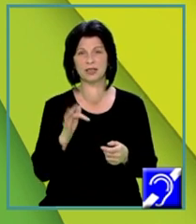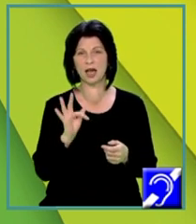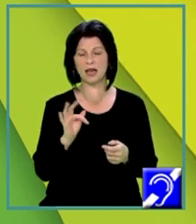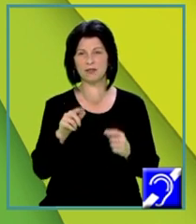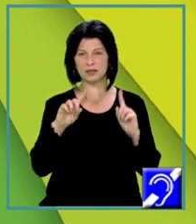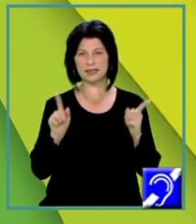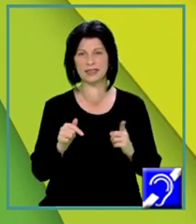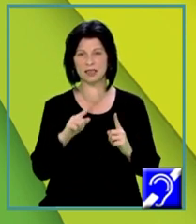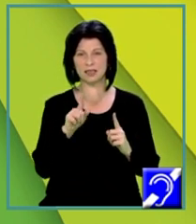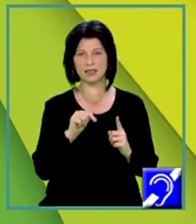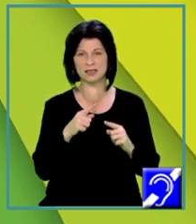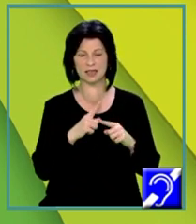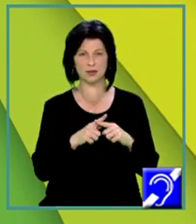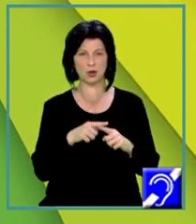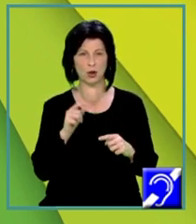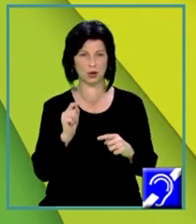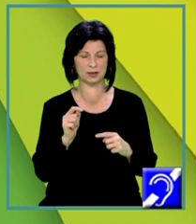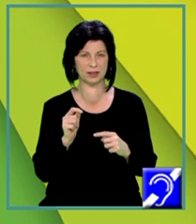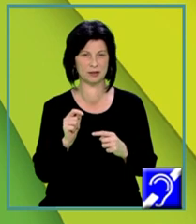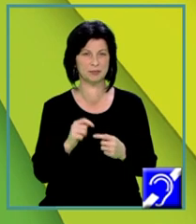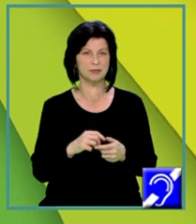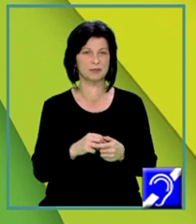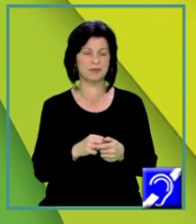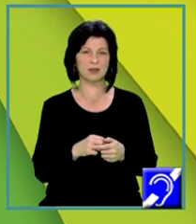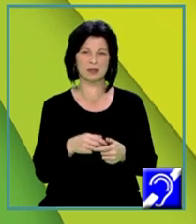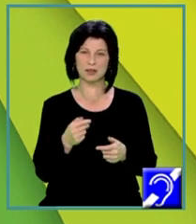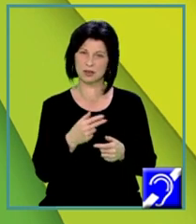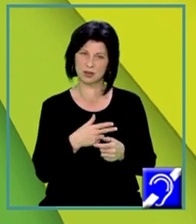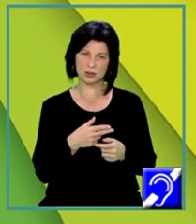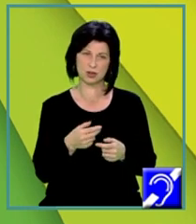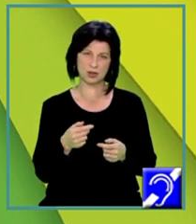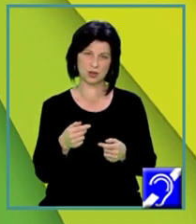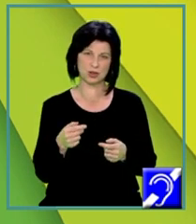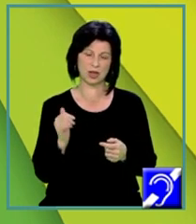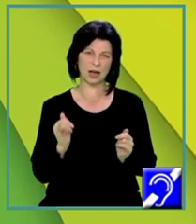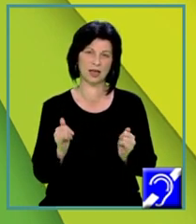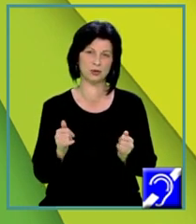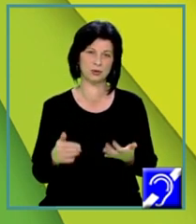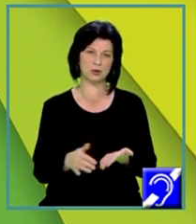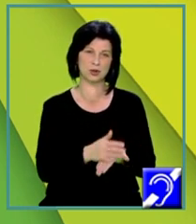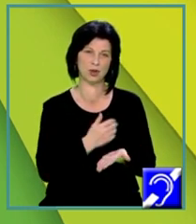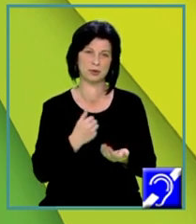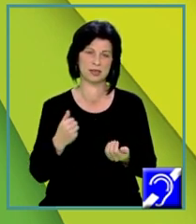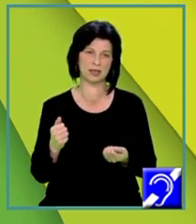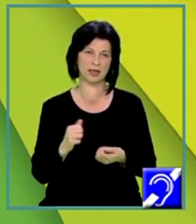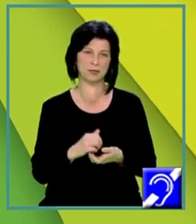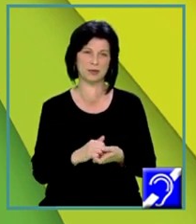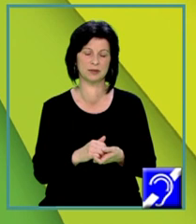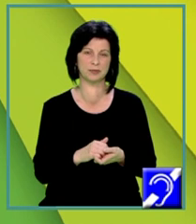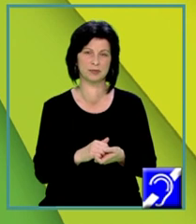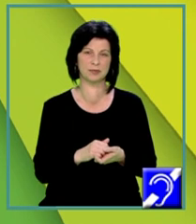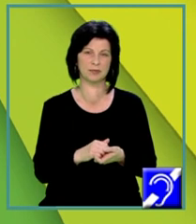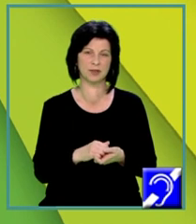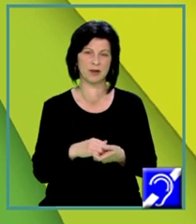de 1000 atunci obținere a vizei to Reddit egal 1 b adică 0or de tigan cu unu fals